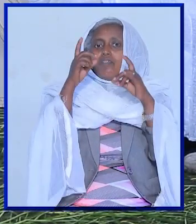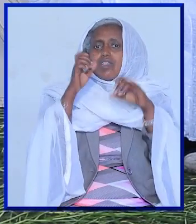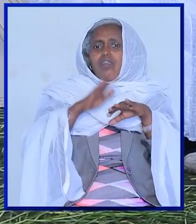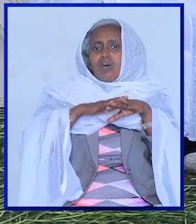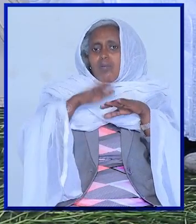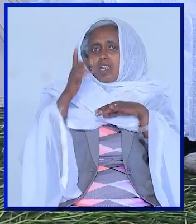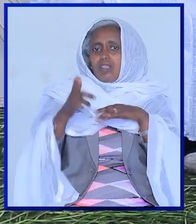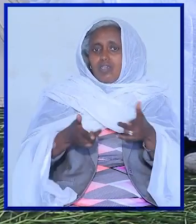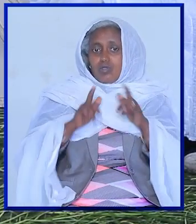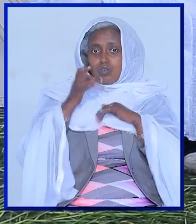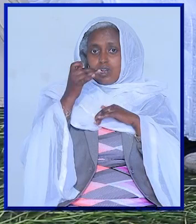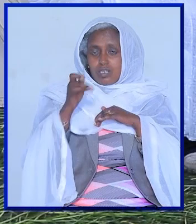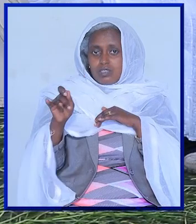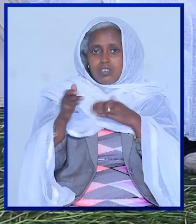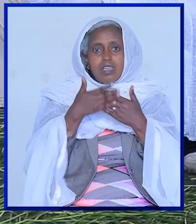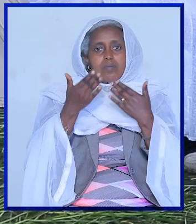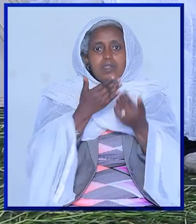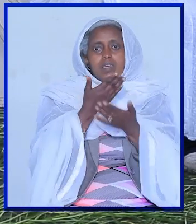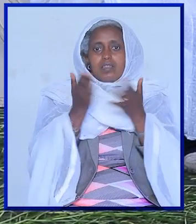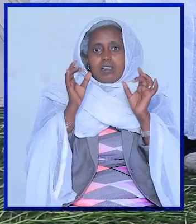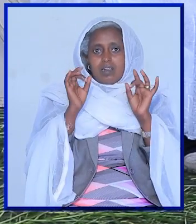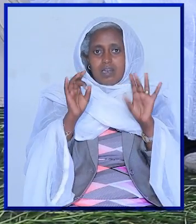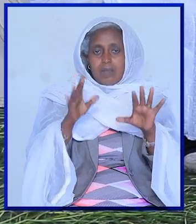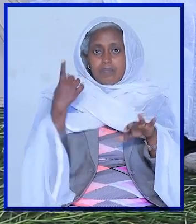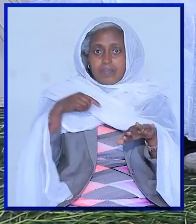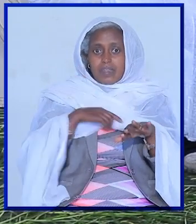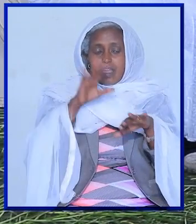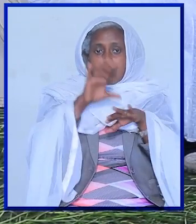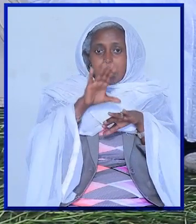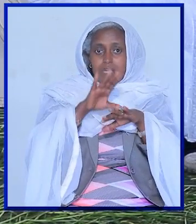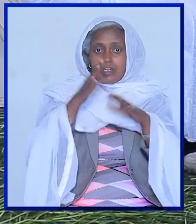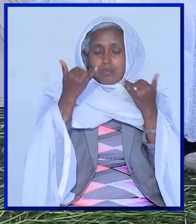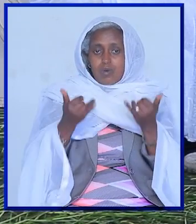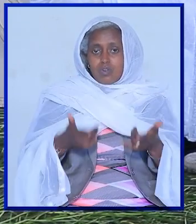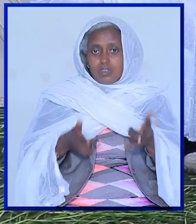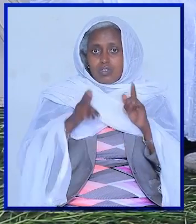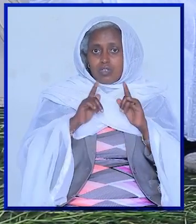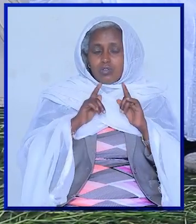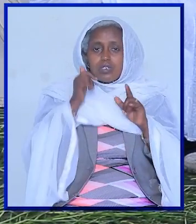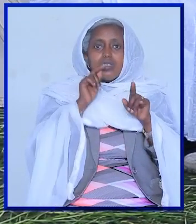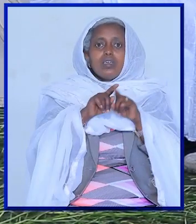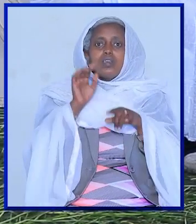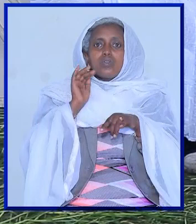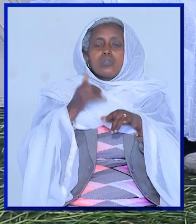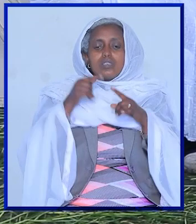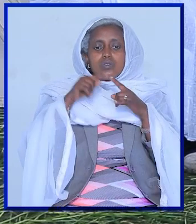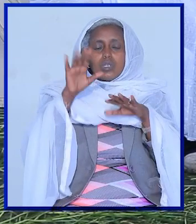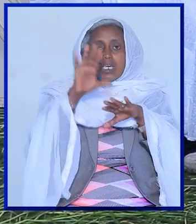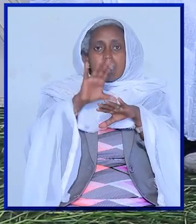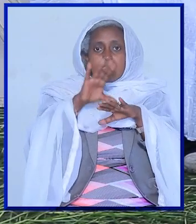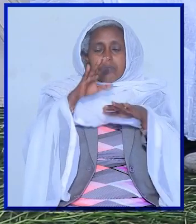ይኖራል እንጂ የሚቀል ነገር የለም። እኛ በገዳም አሁን እየኖርን እህቶቻችን ወደ ገዳም